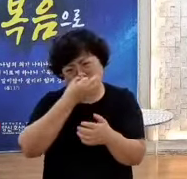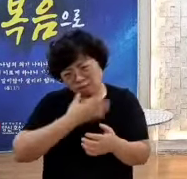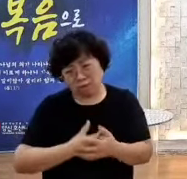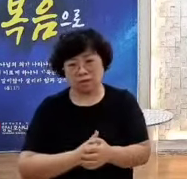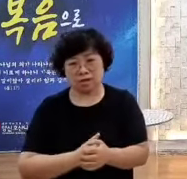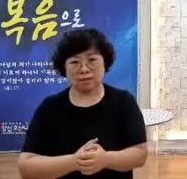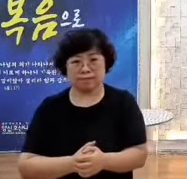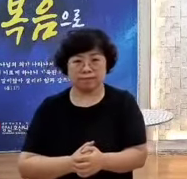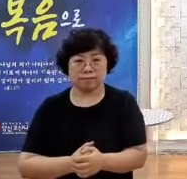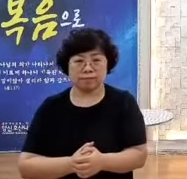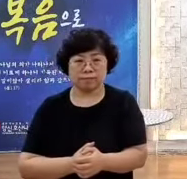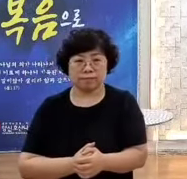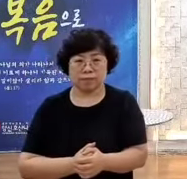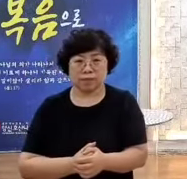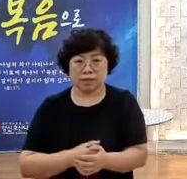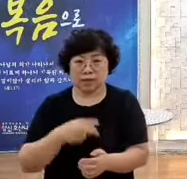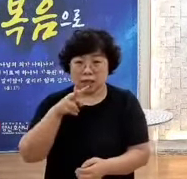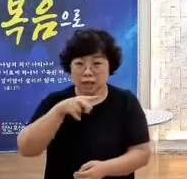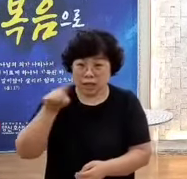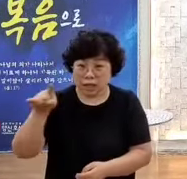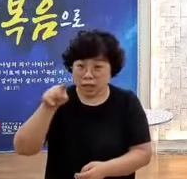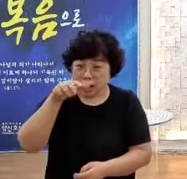예를 들어서 어떤 사채를 썼다 해요.